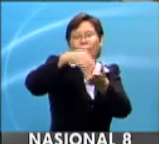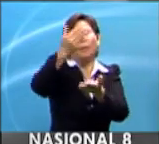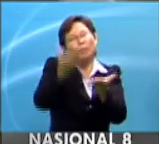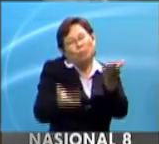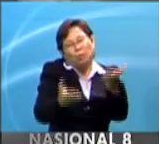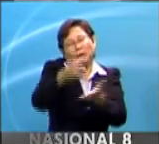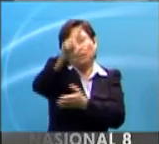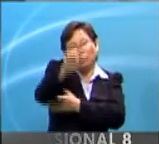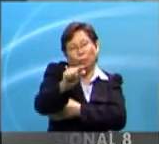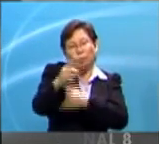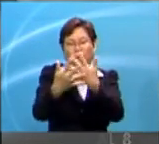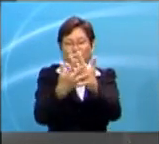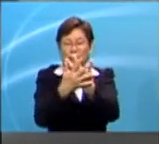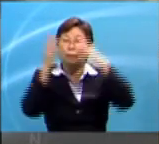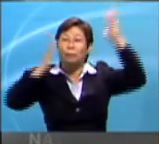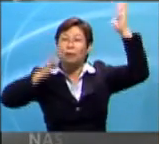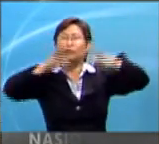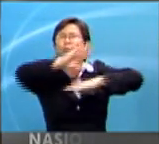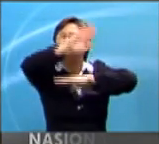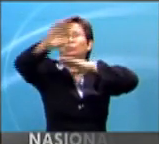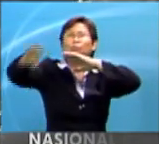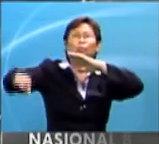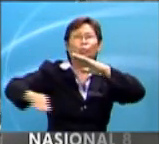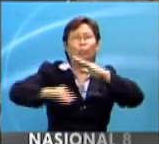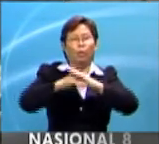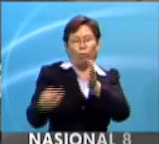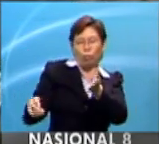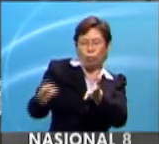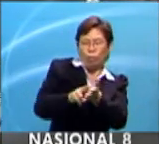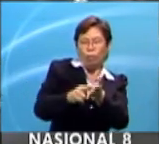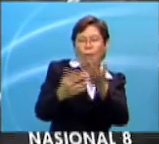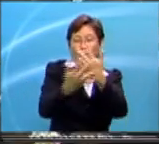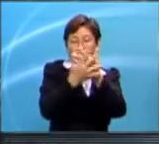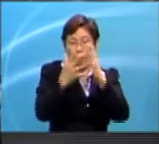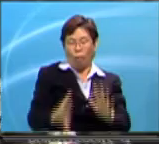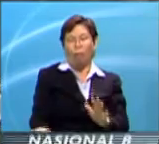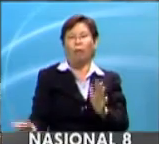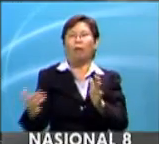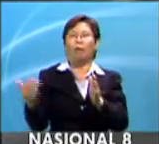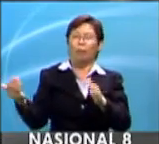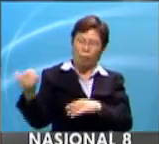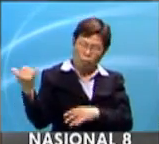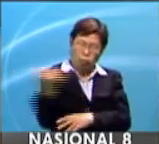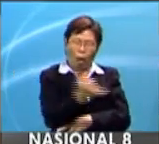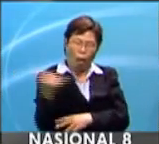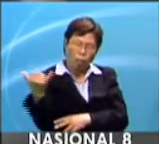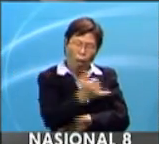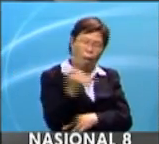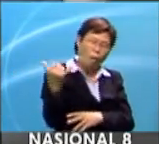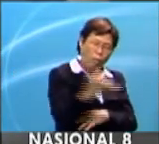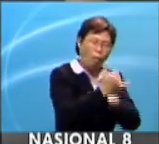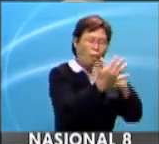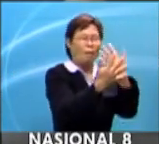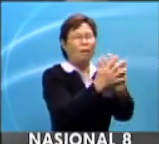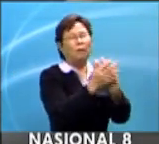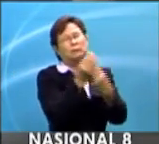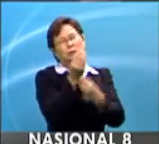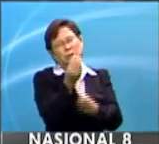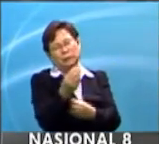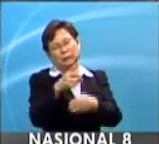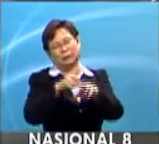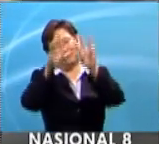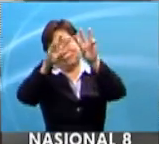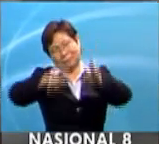penjara Malaysia secara keseluruhannya mencatat kader panduan yang berulang kali masuk penjara paling sedikit di ASEAN